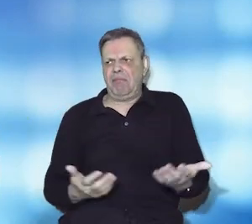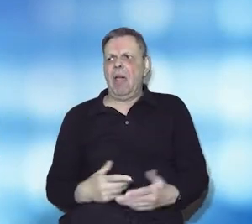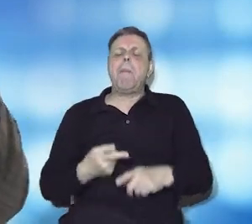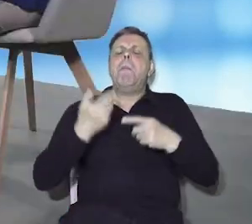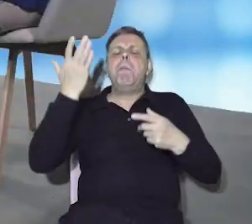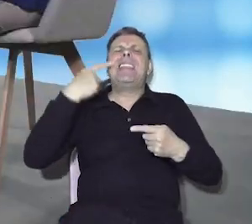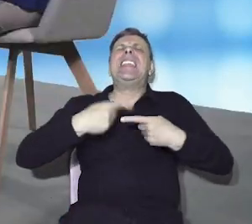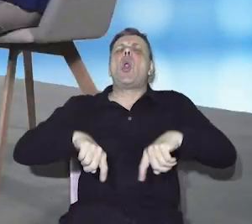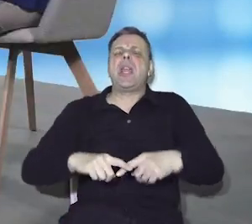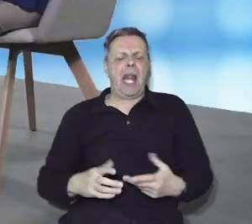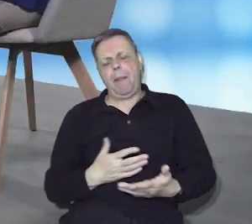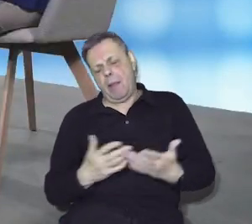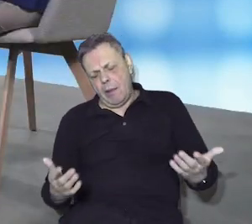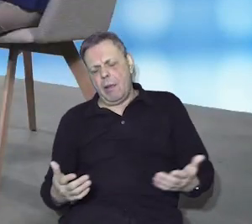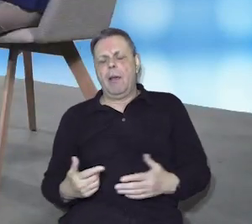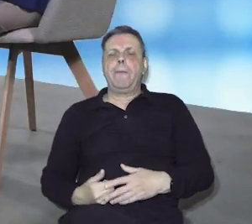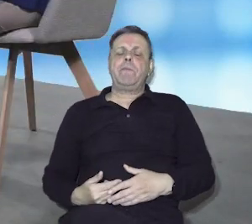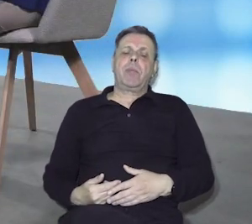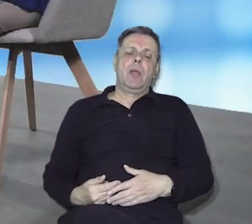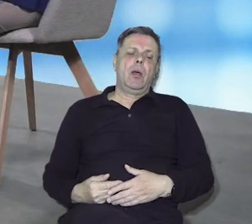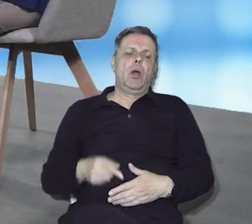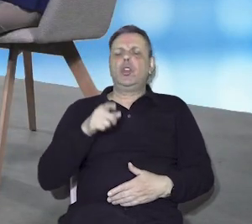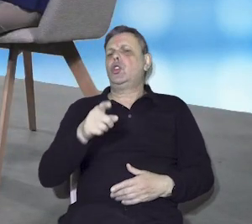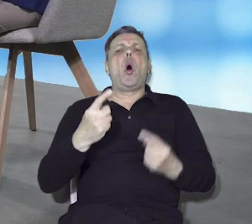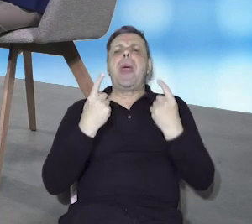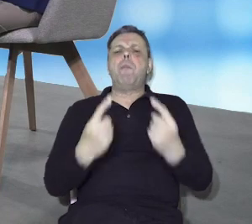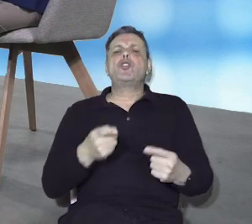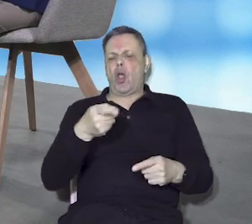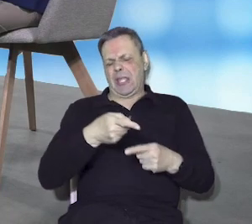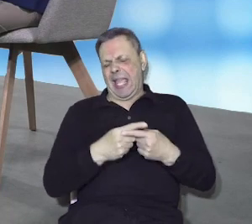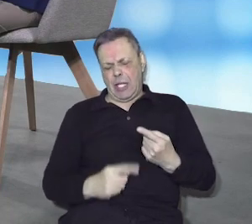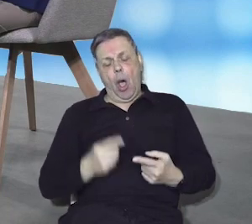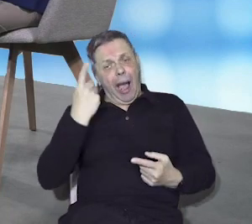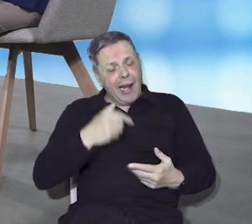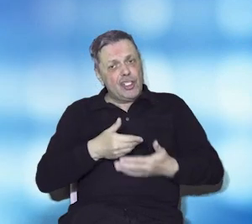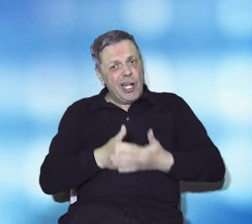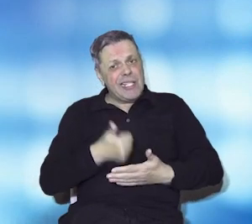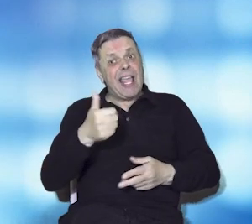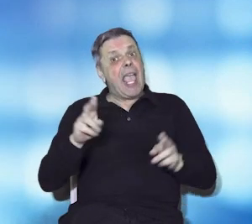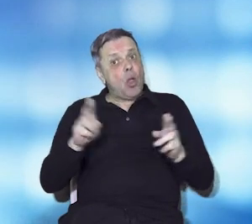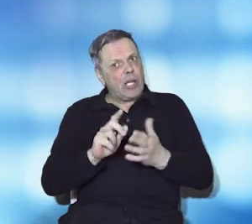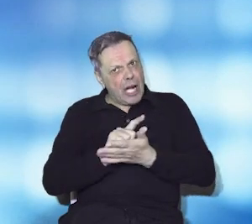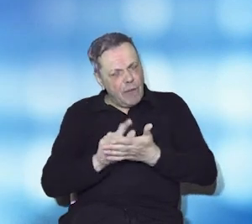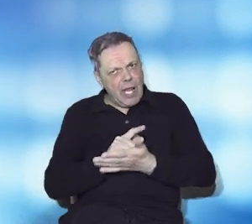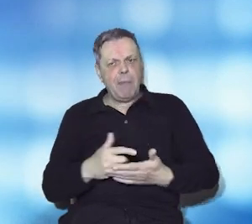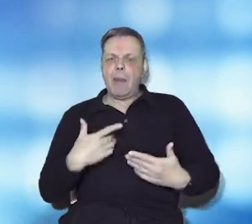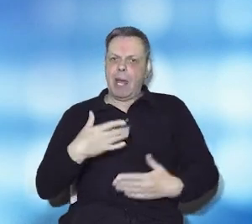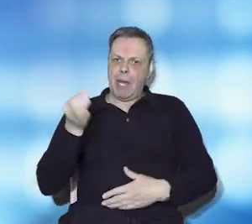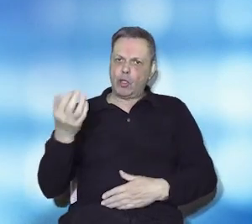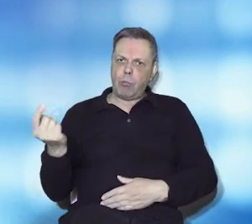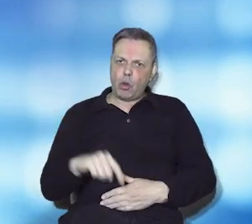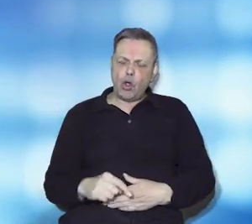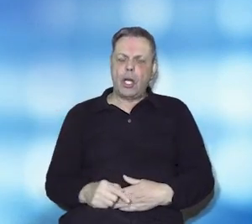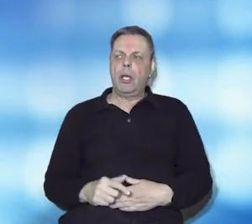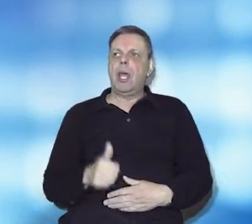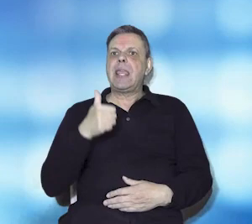sa sobom, svojim mislima i tako dalje. Ne postoji taj dio. Ali činjenica da jedno kraće vrijeme nam dobro dođe jedna